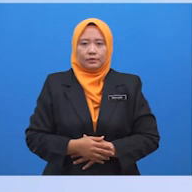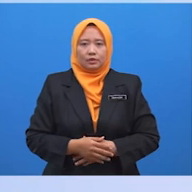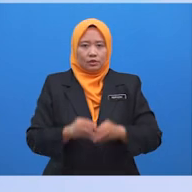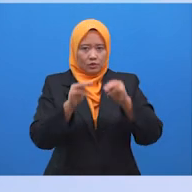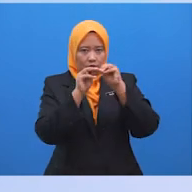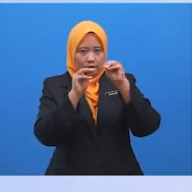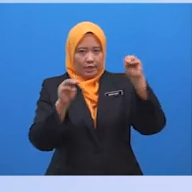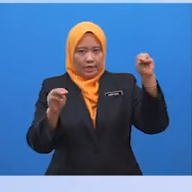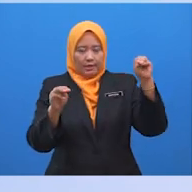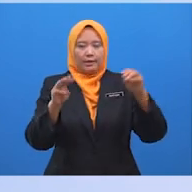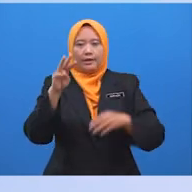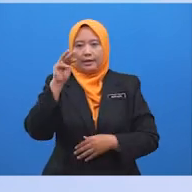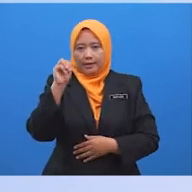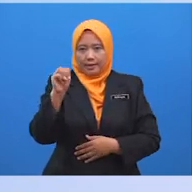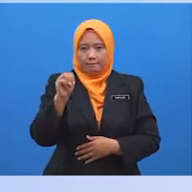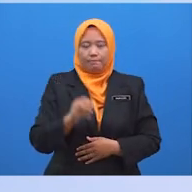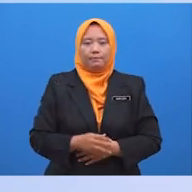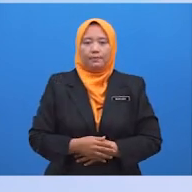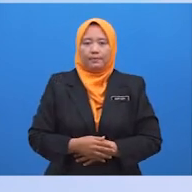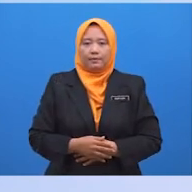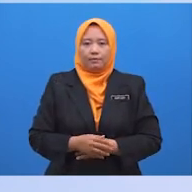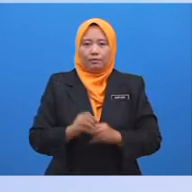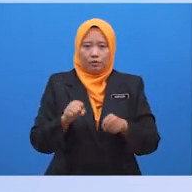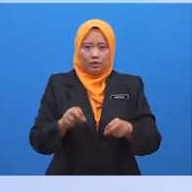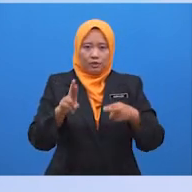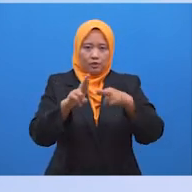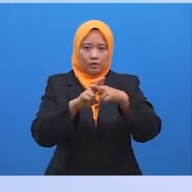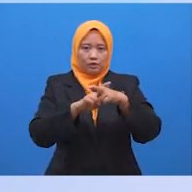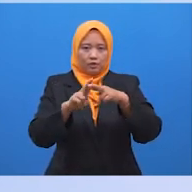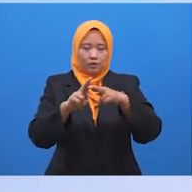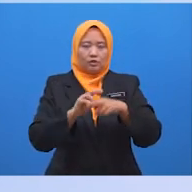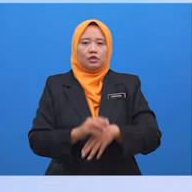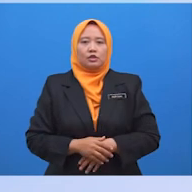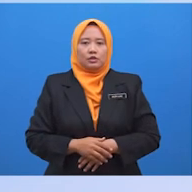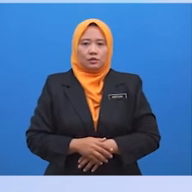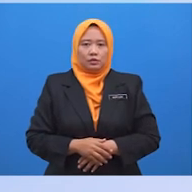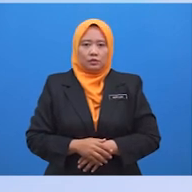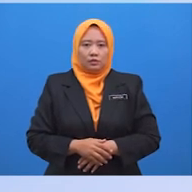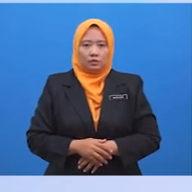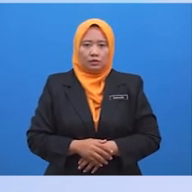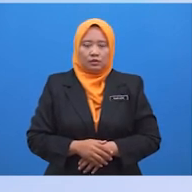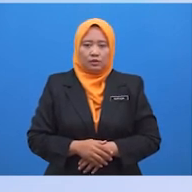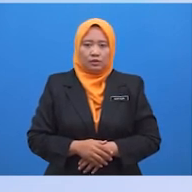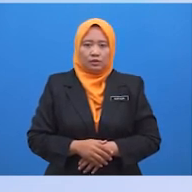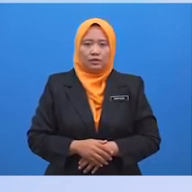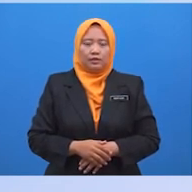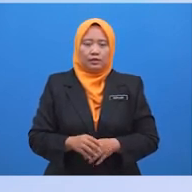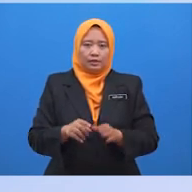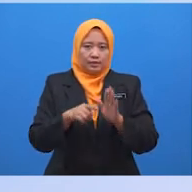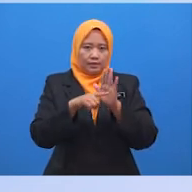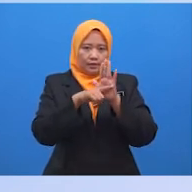dapat ditentukan dengan rumus negatif pintasan Y bahagi pintasan